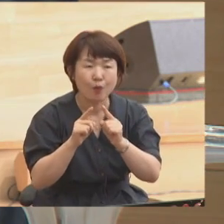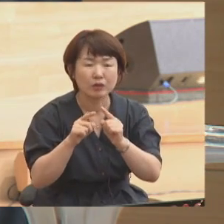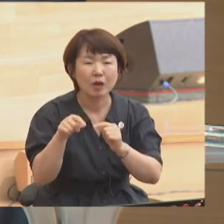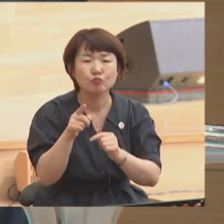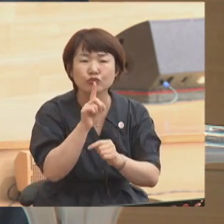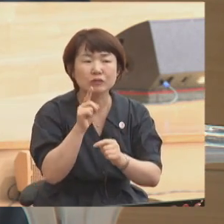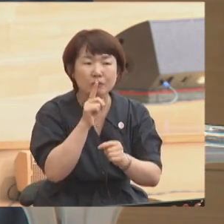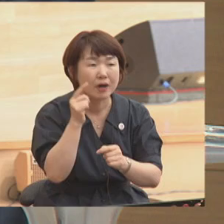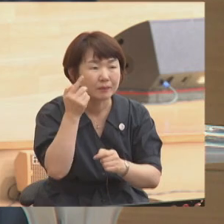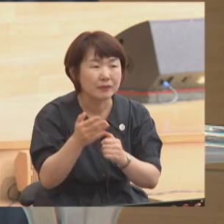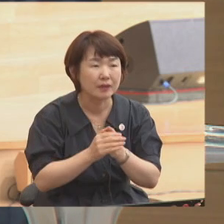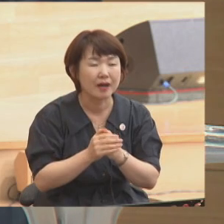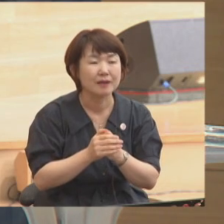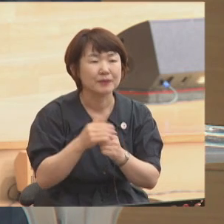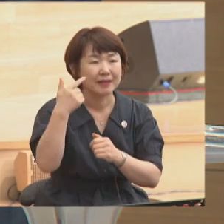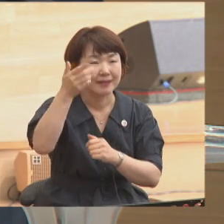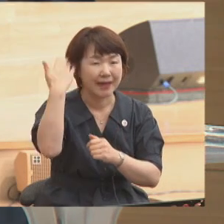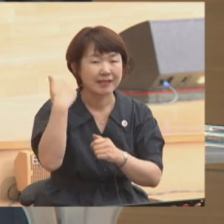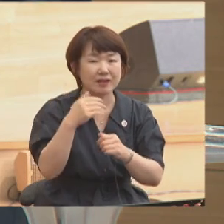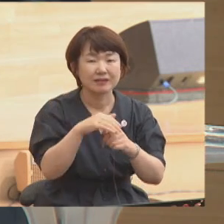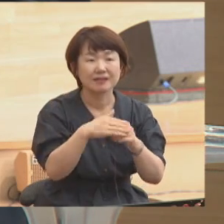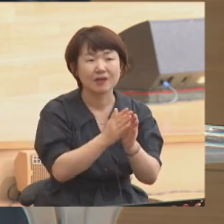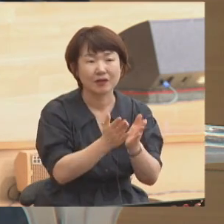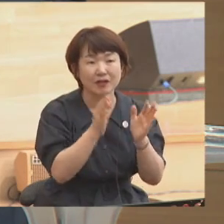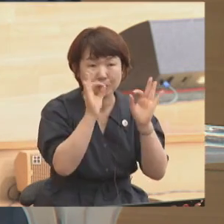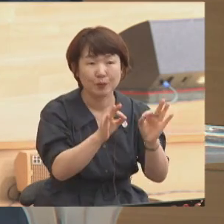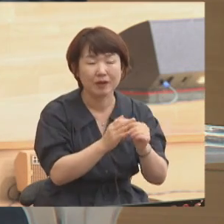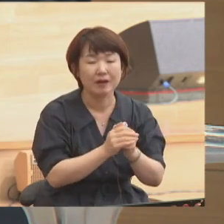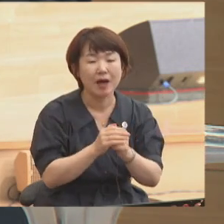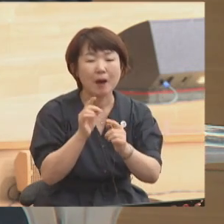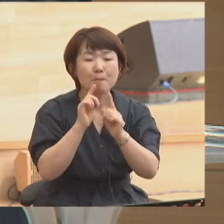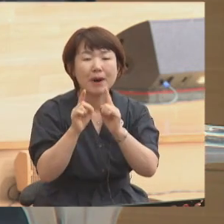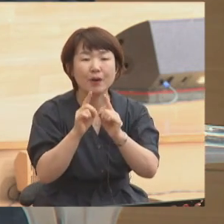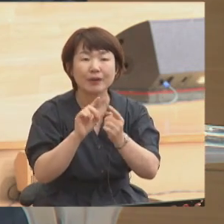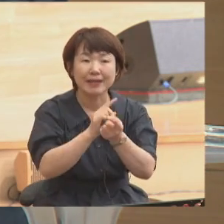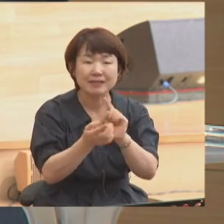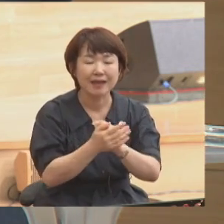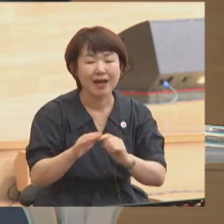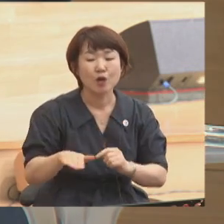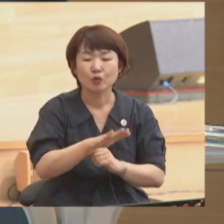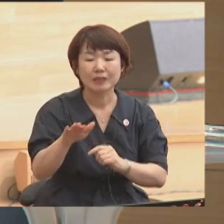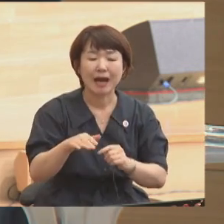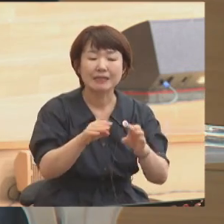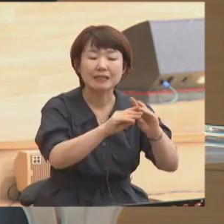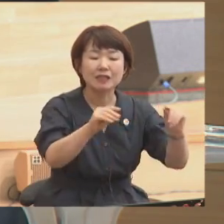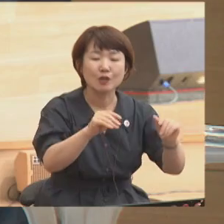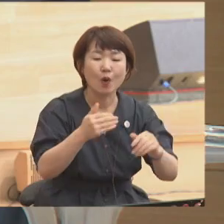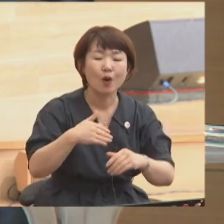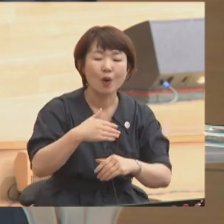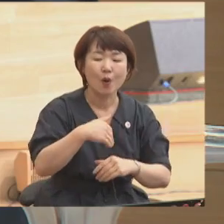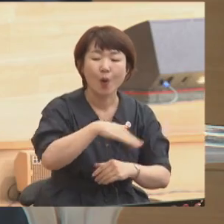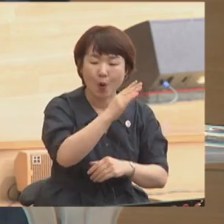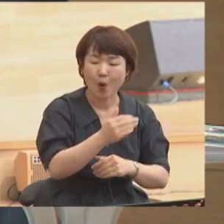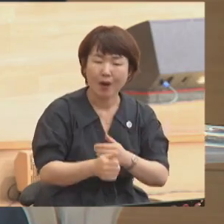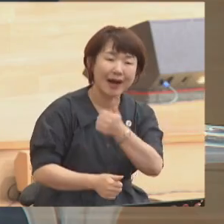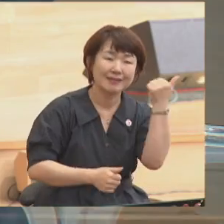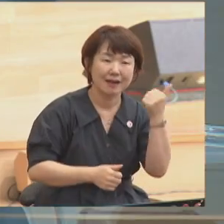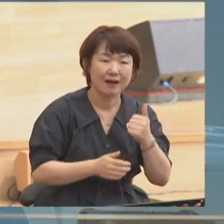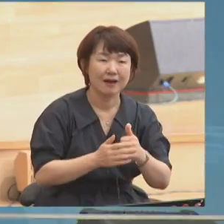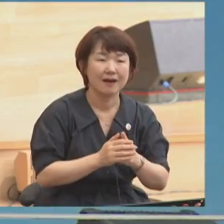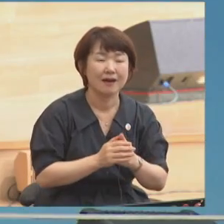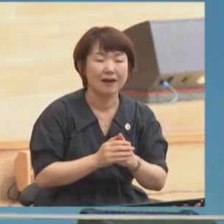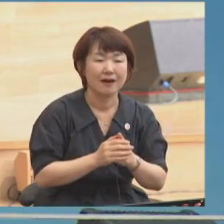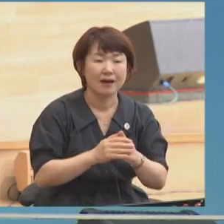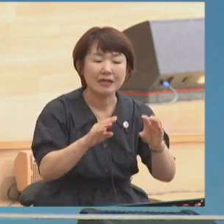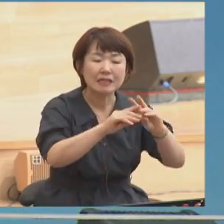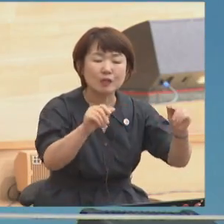말했느냐, 고대 번역본에 보면 이렇게 나옵니다. 말하고 대신에 우리가 들로 나가자 라고 말했다. 들로 나가자, 이 말은